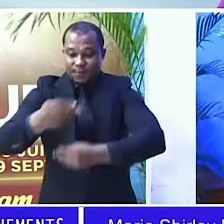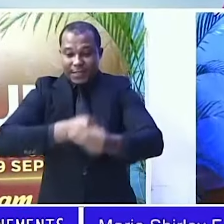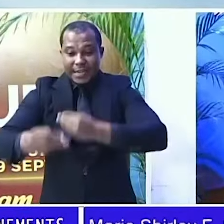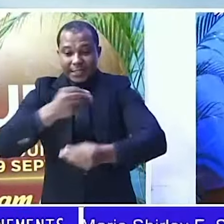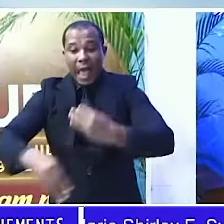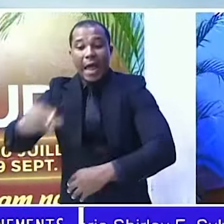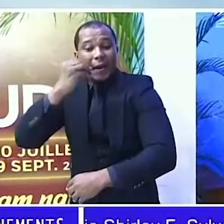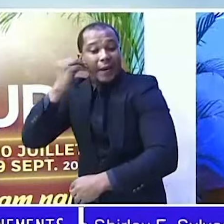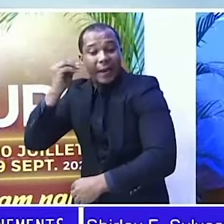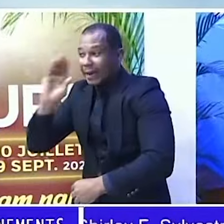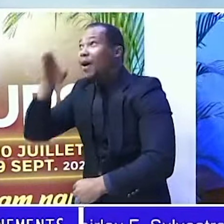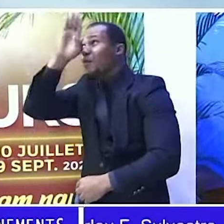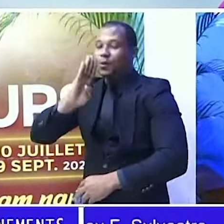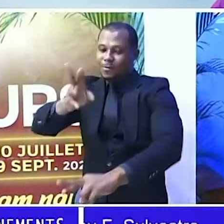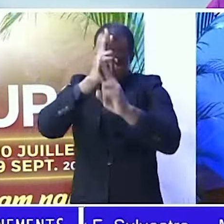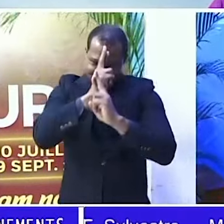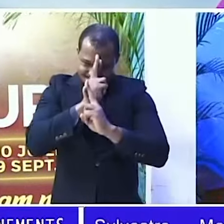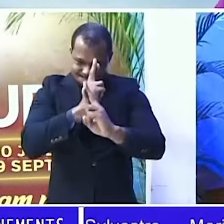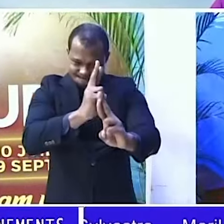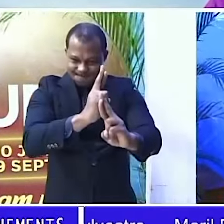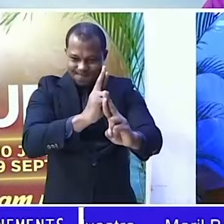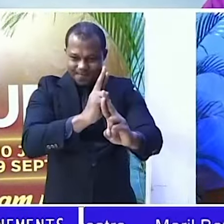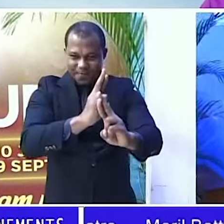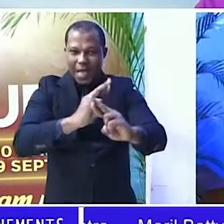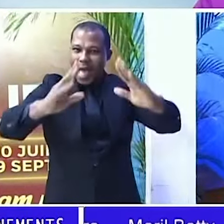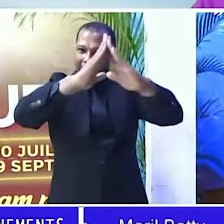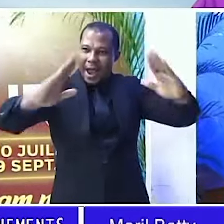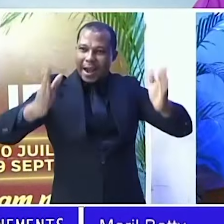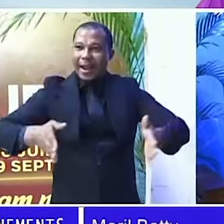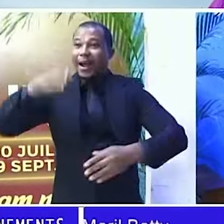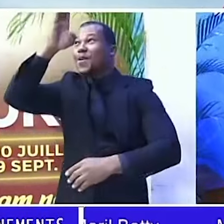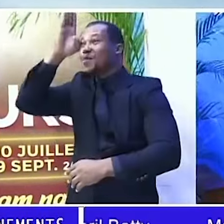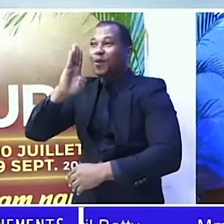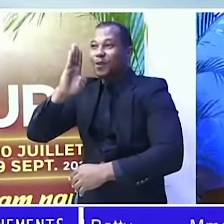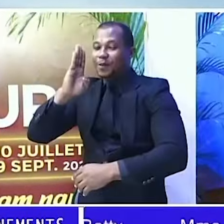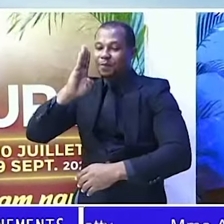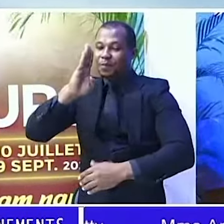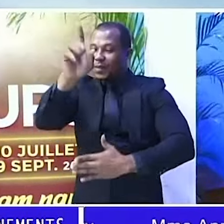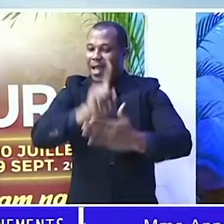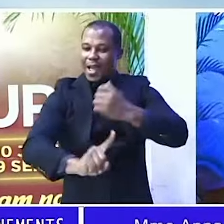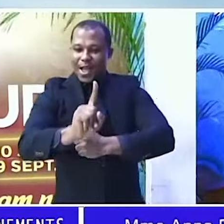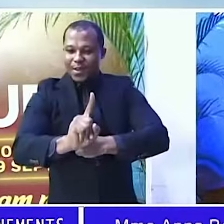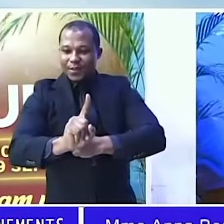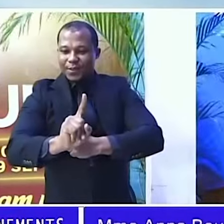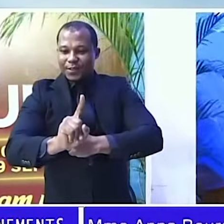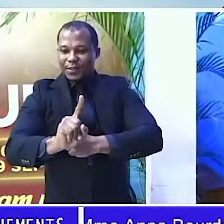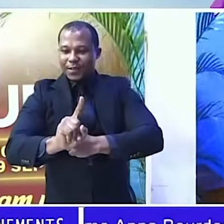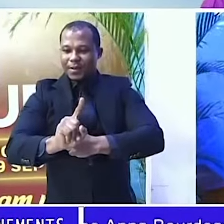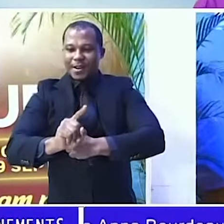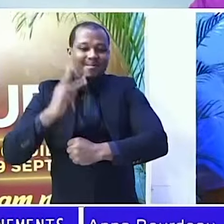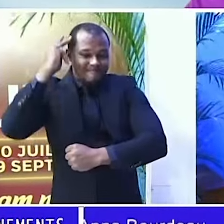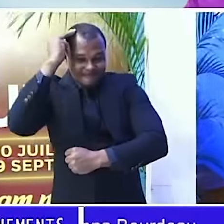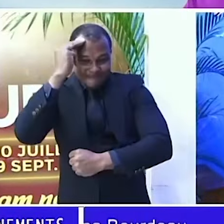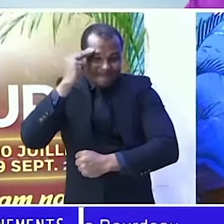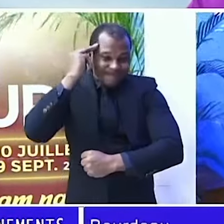Le respect de la maison de Dieu. C'est une nan méditation qui doit forte